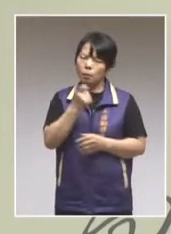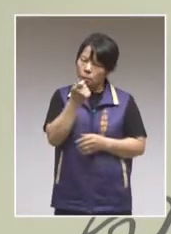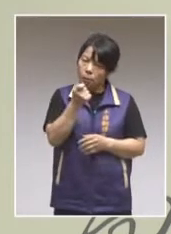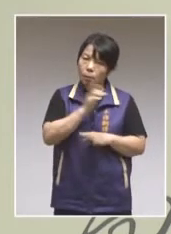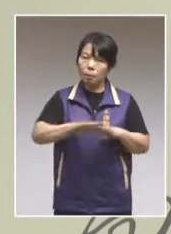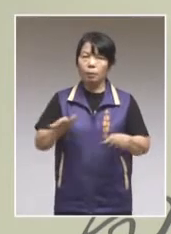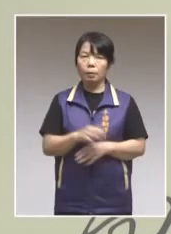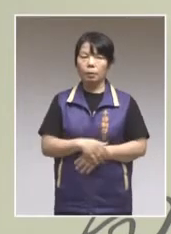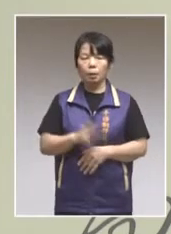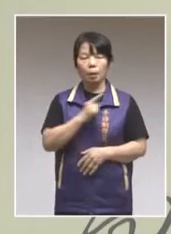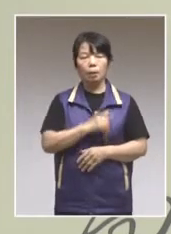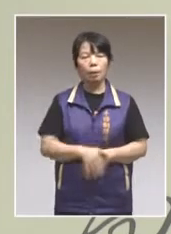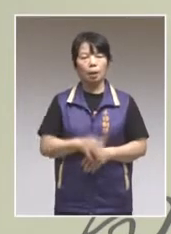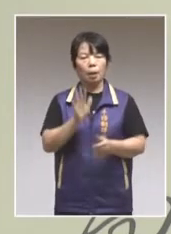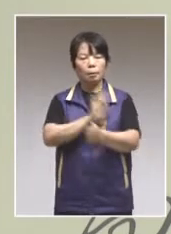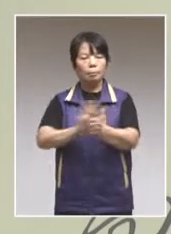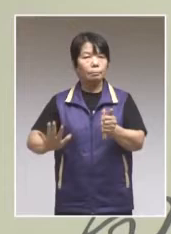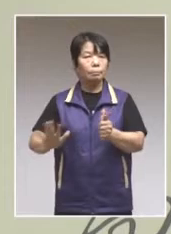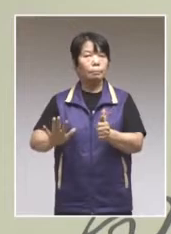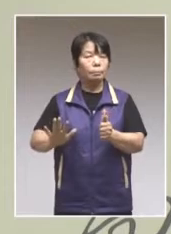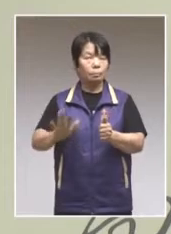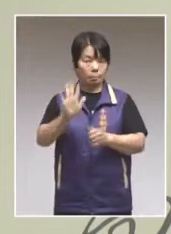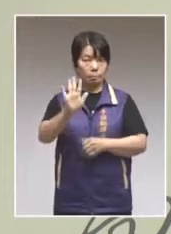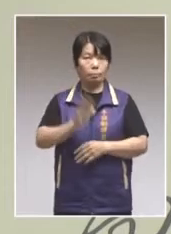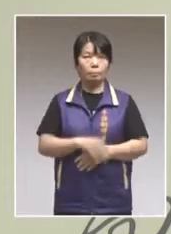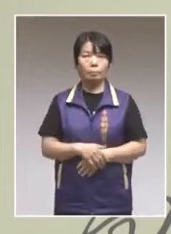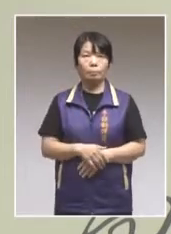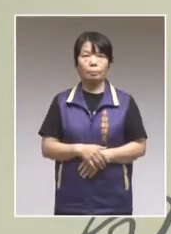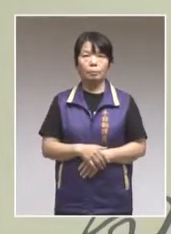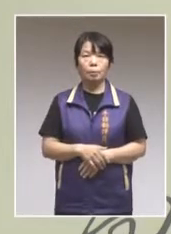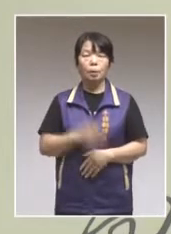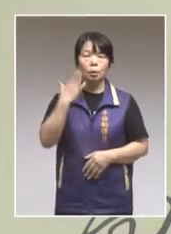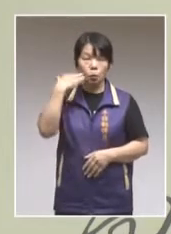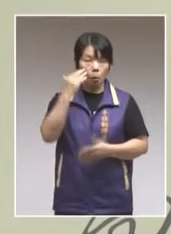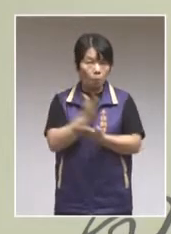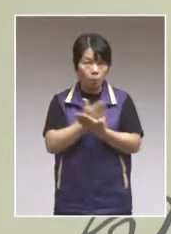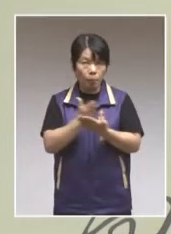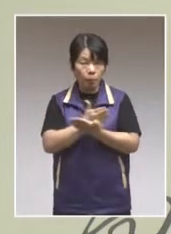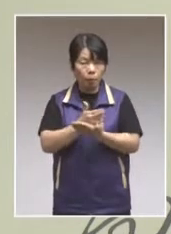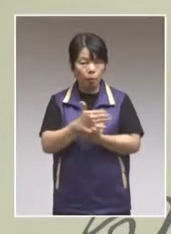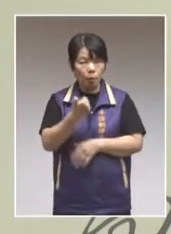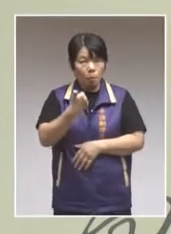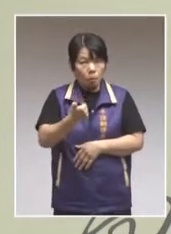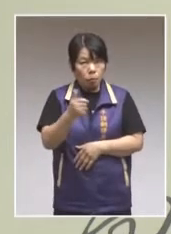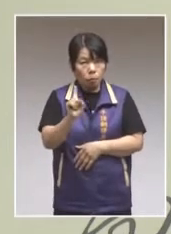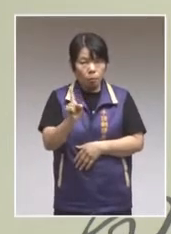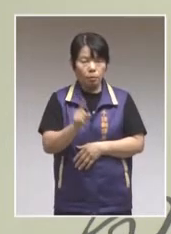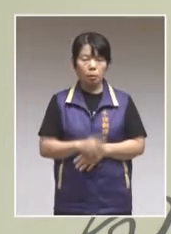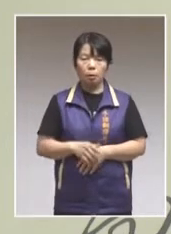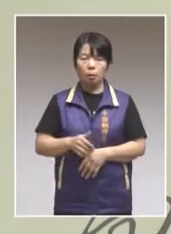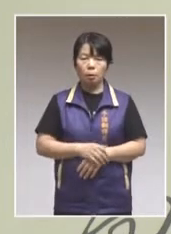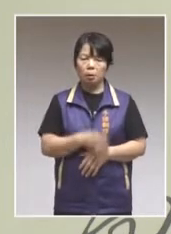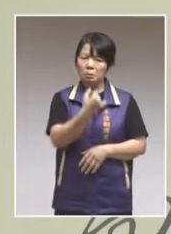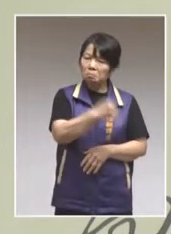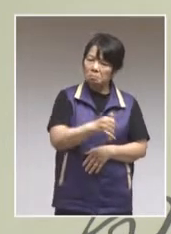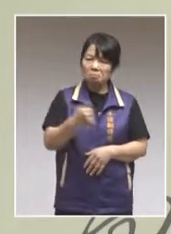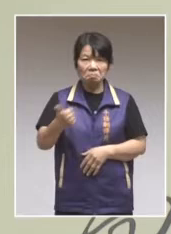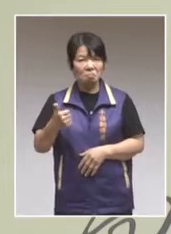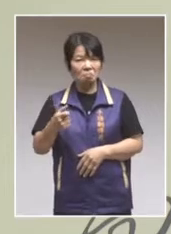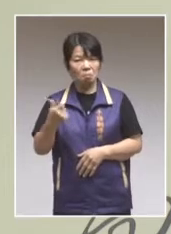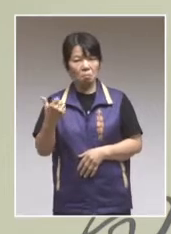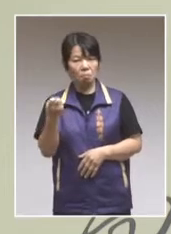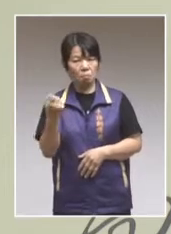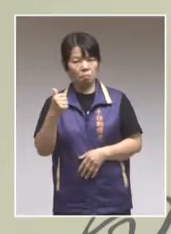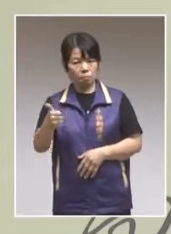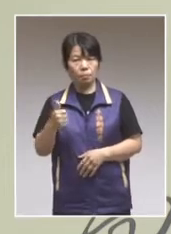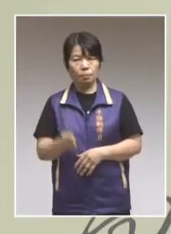的它的副作用。那不过如果说我们评估它的好处远远大于坏处的时候，那